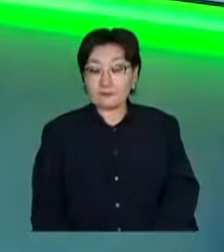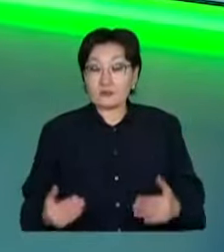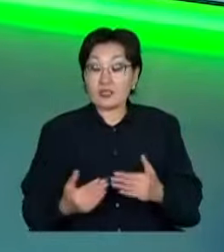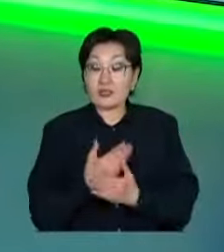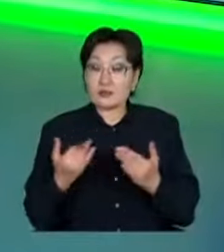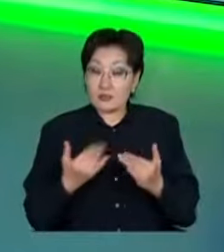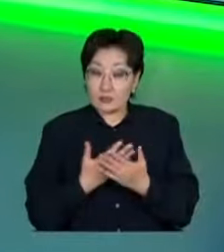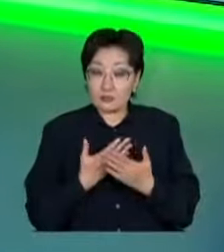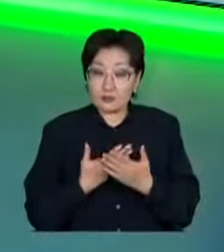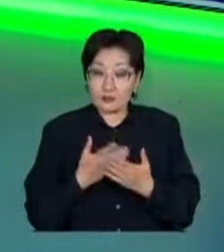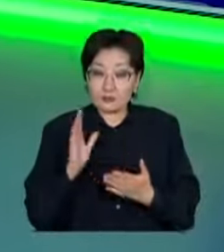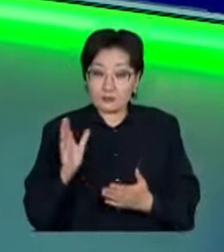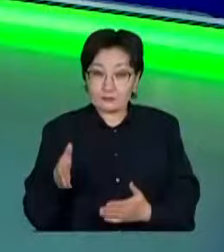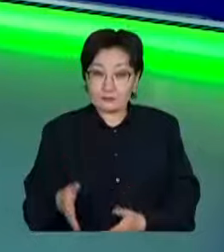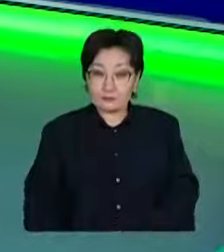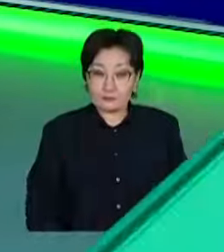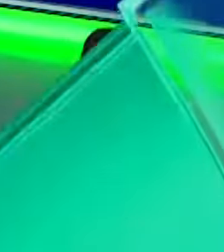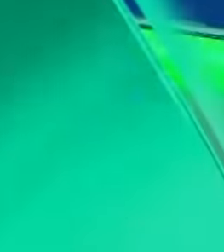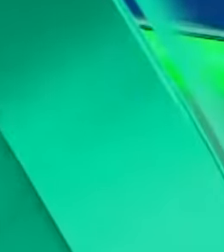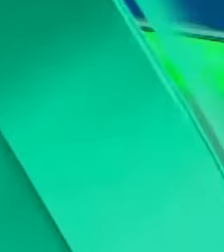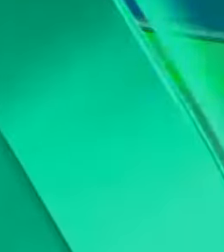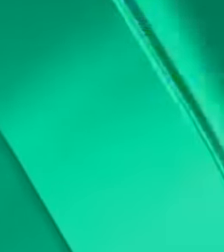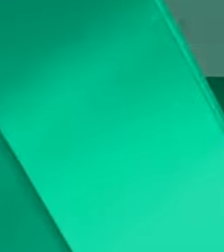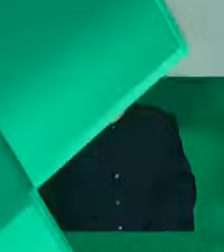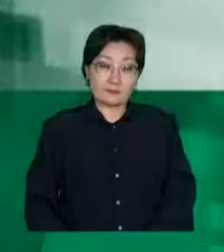Жаңалықтардың екінші жартысынан көретіндеріңіз.